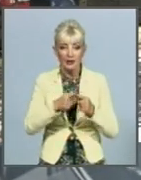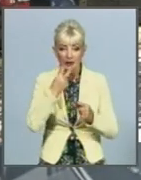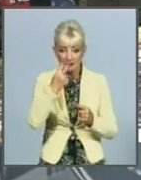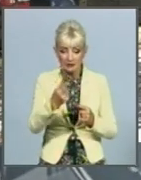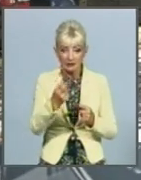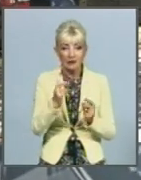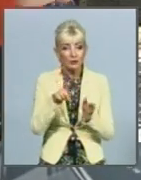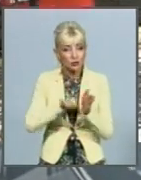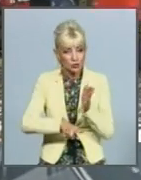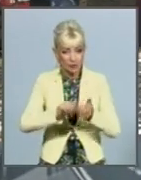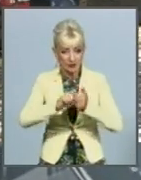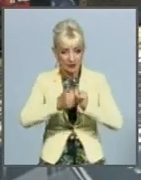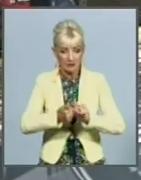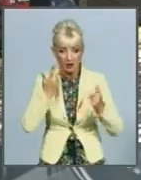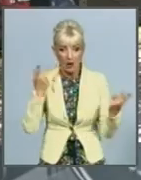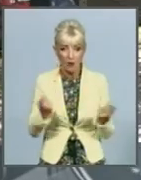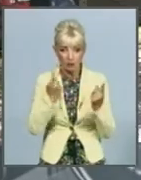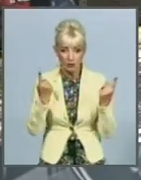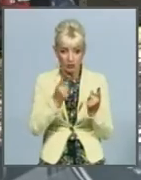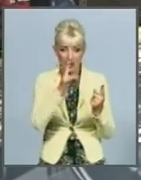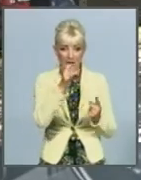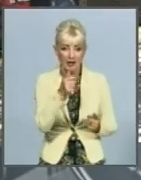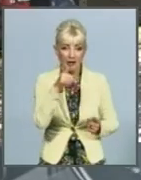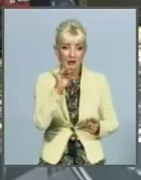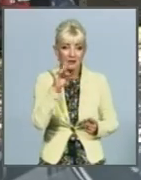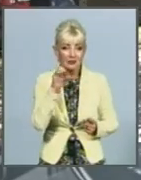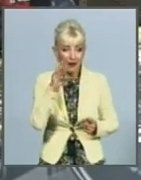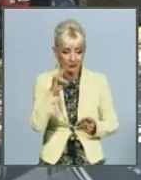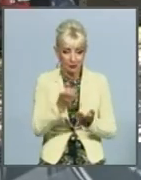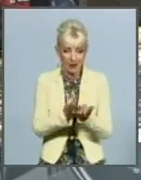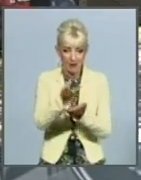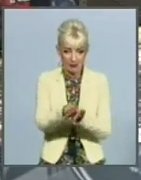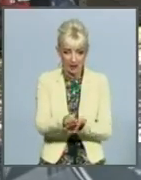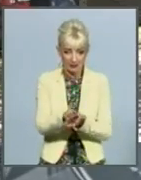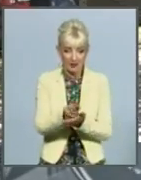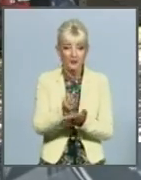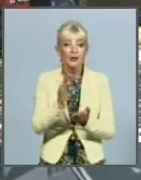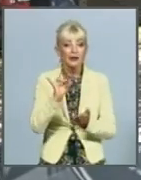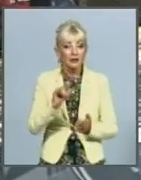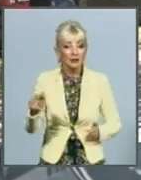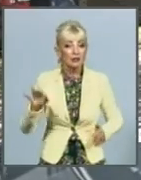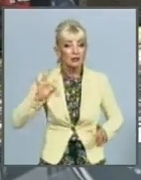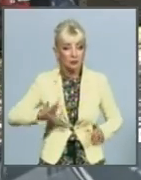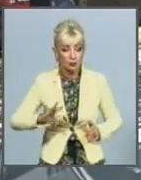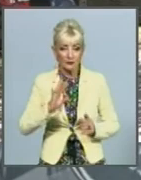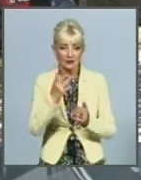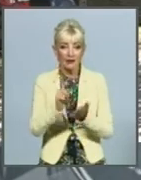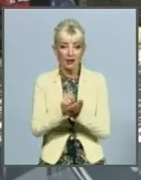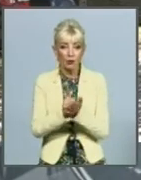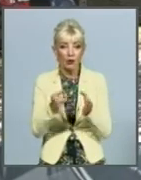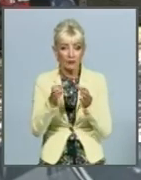як дешеву альтернативу звичайним реєстраторам розрахункових операцій. До того ж, їх використовують. Остання податкова служба